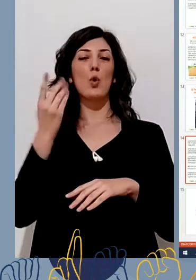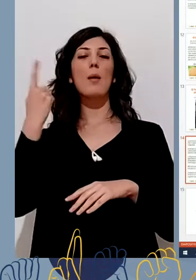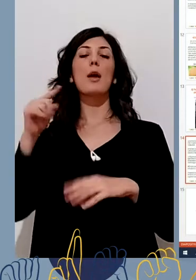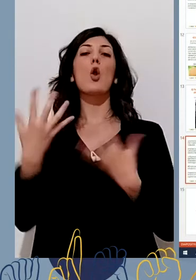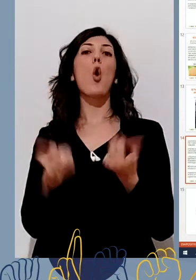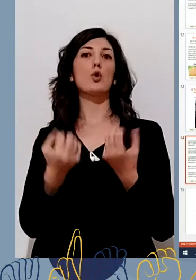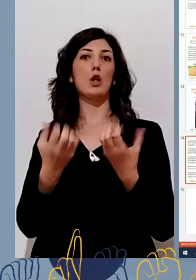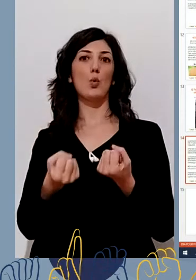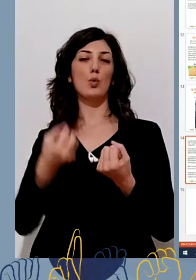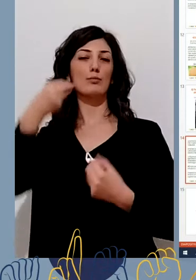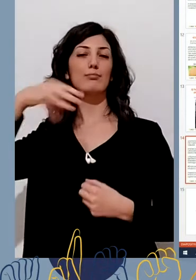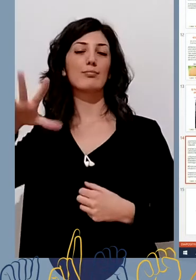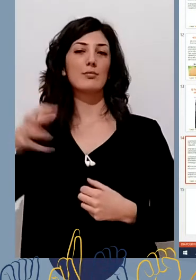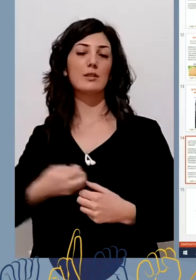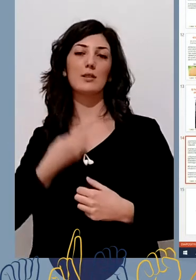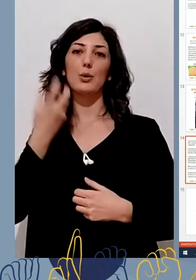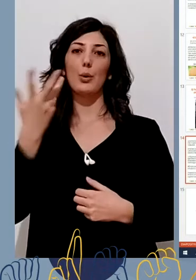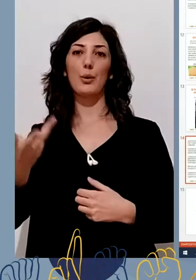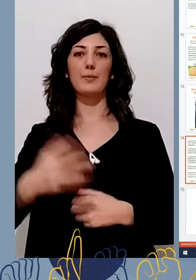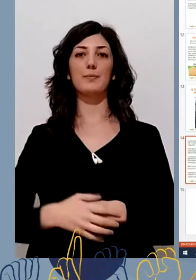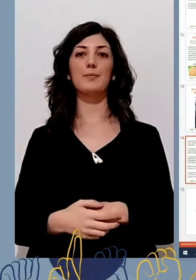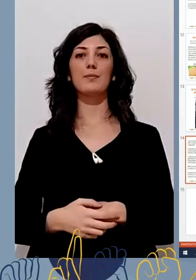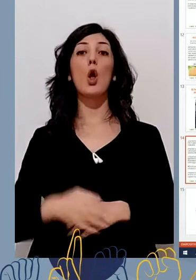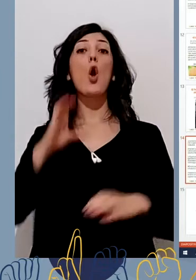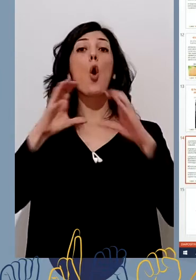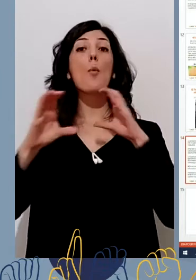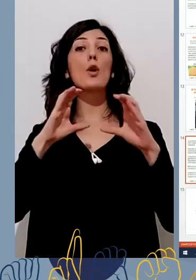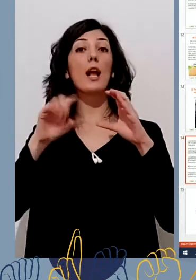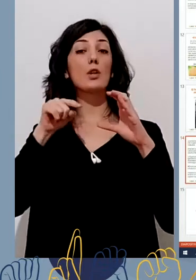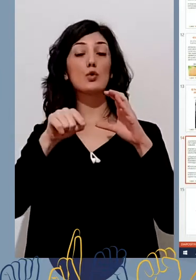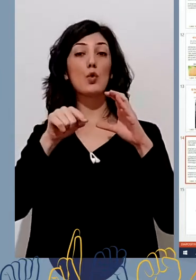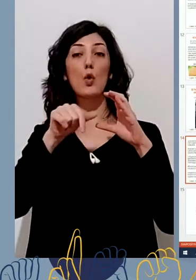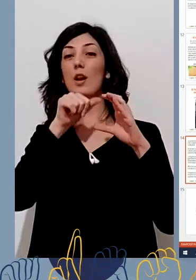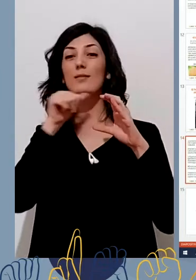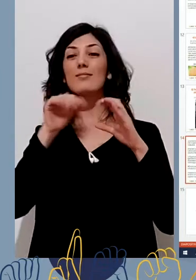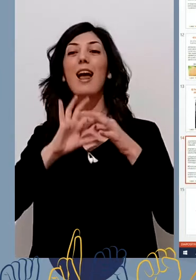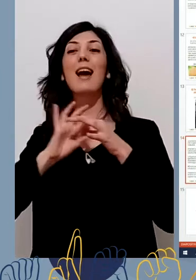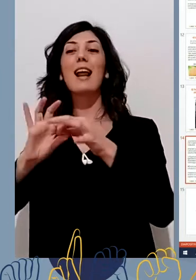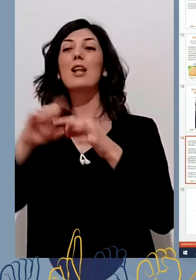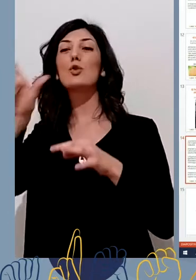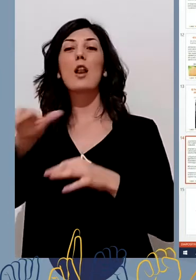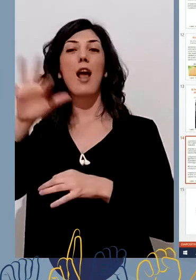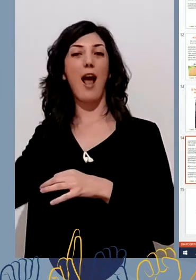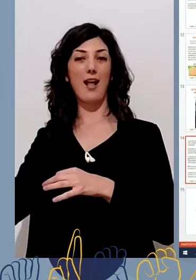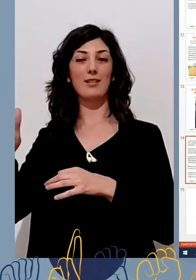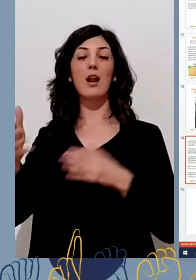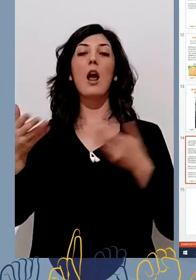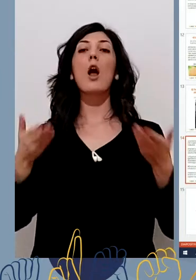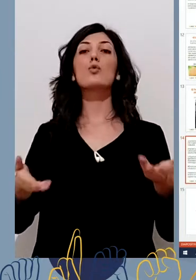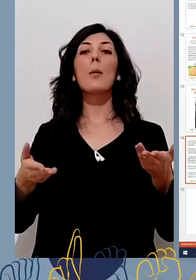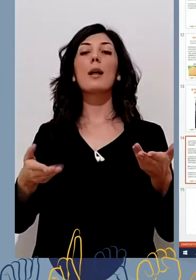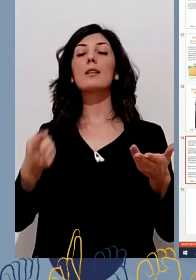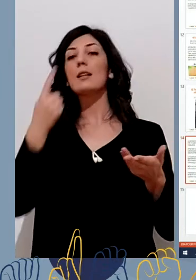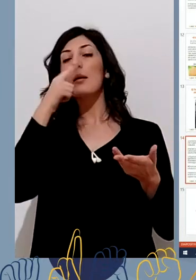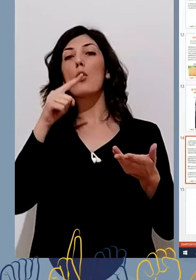La comunicazione è quindi il mezzo attraverso cui entriamo in relazione con l'altro. Ampliare i propri canali comunicativi consente